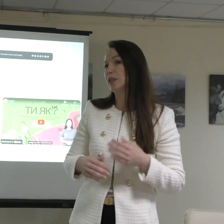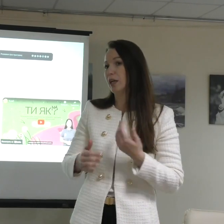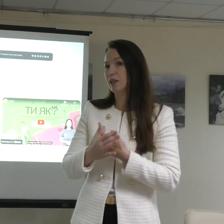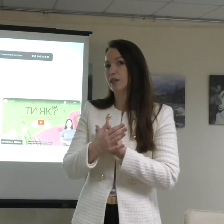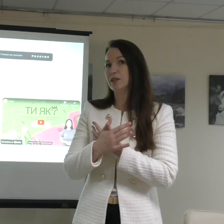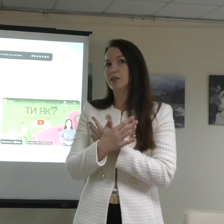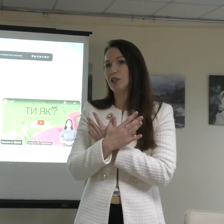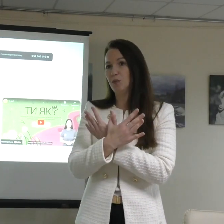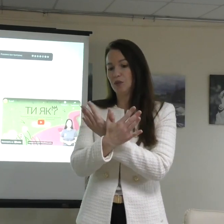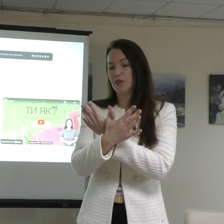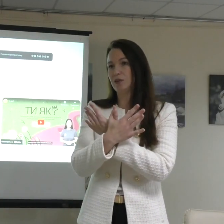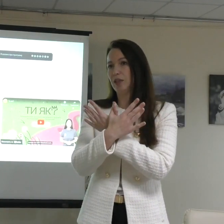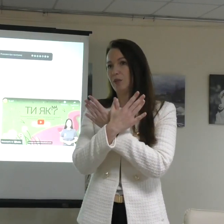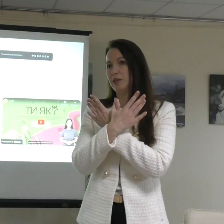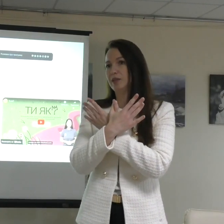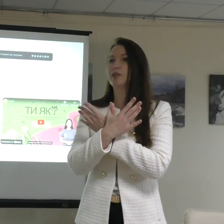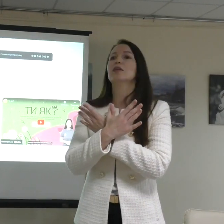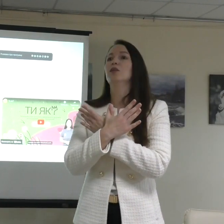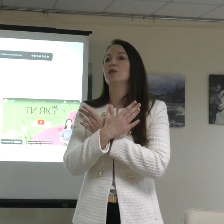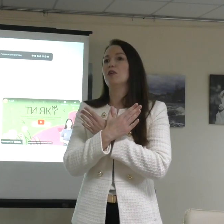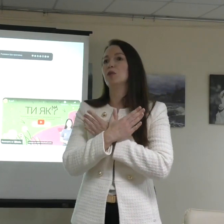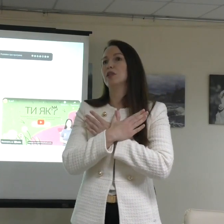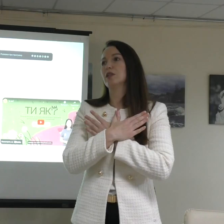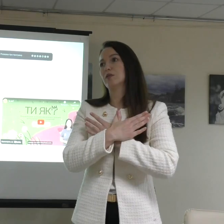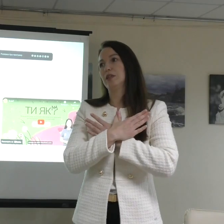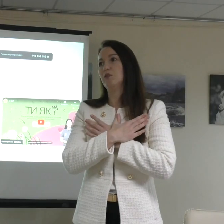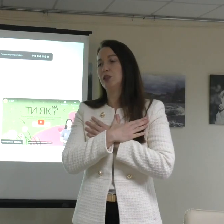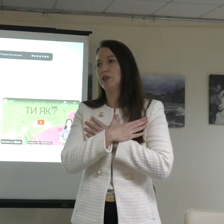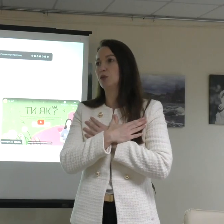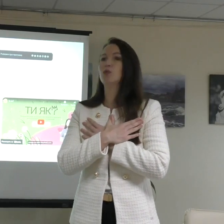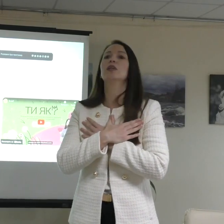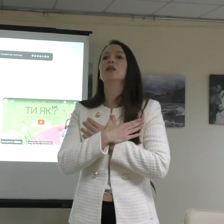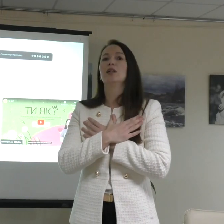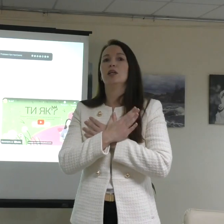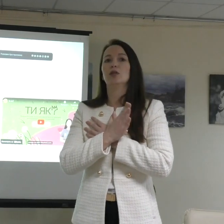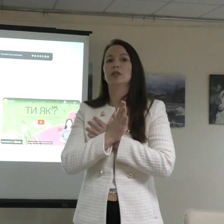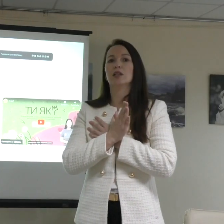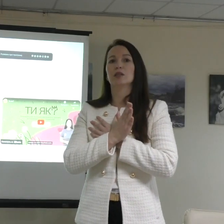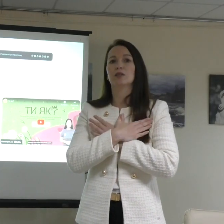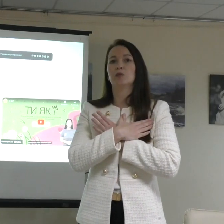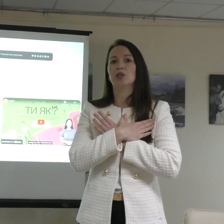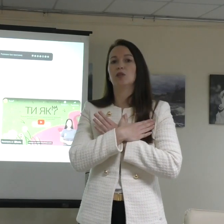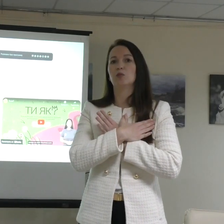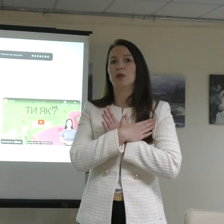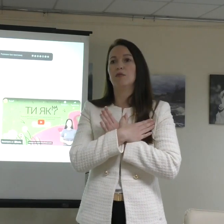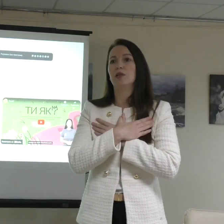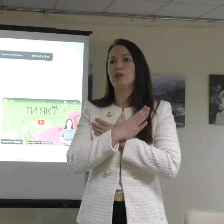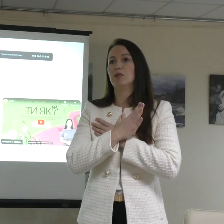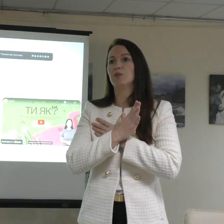робимо метелика, з'єднуємо так, ось так пальці, уявляємо метелика, кладемо її на груди. І ось так,